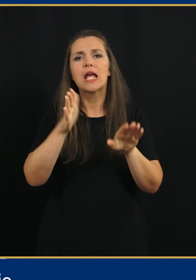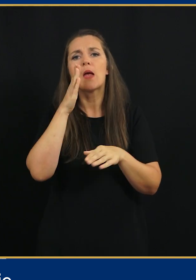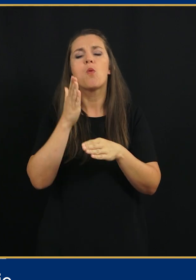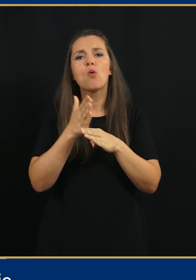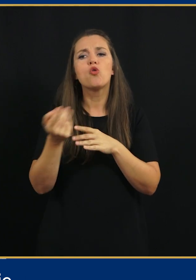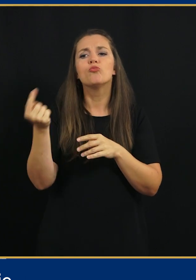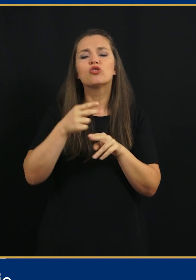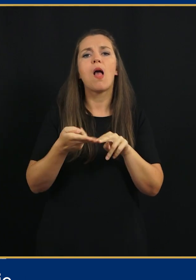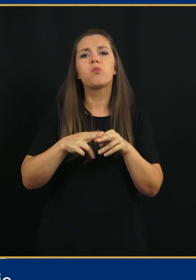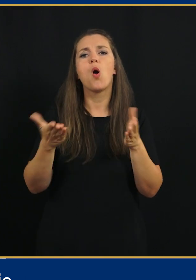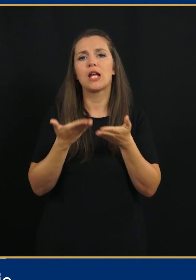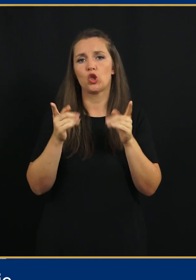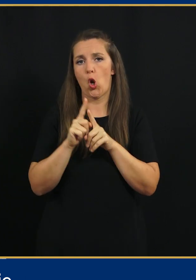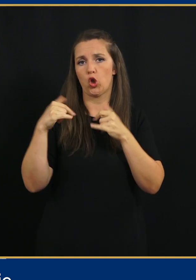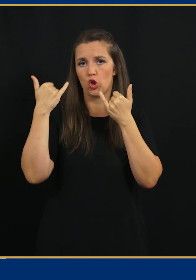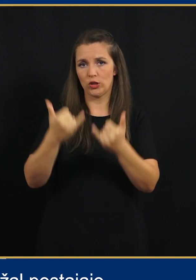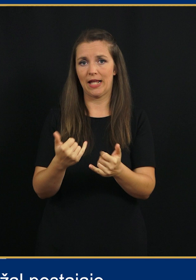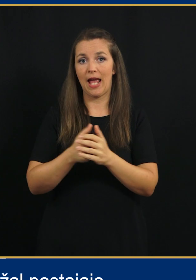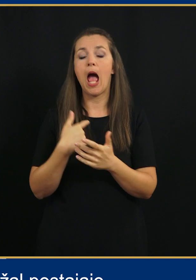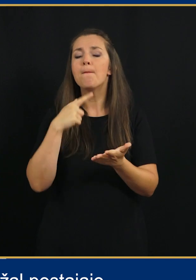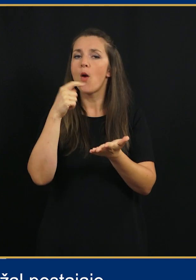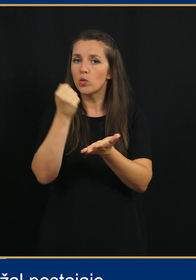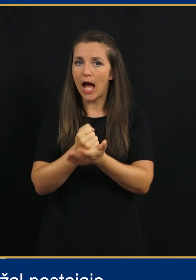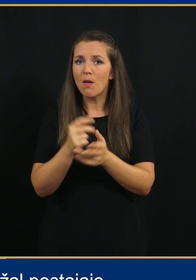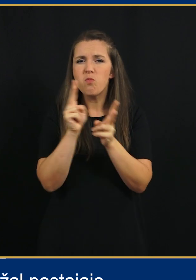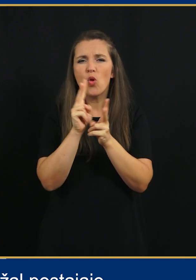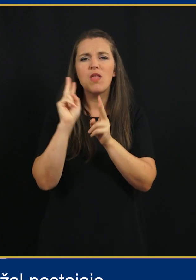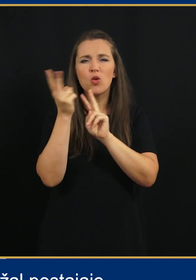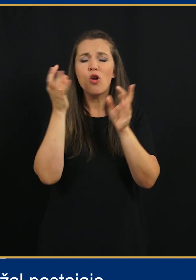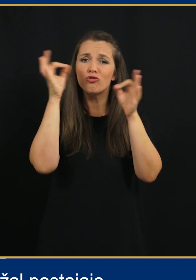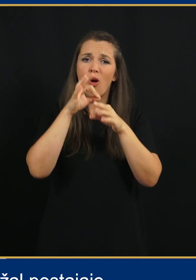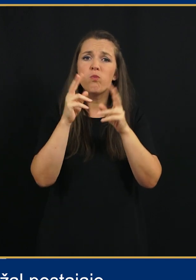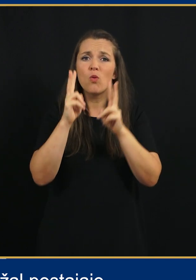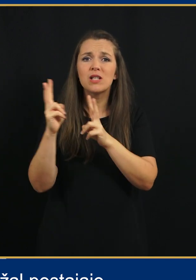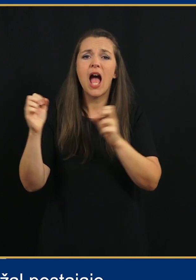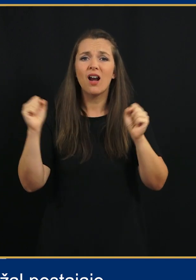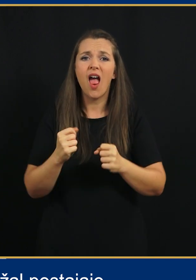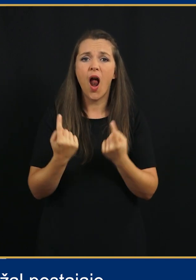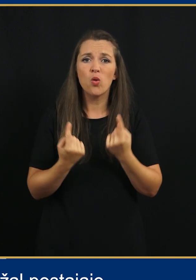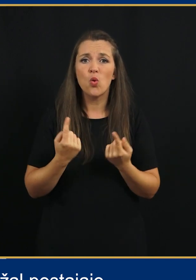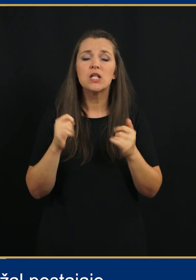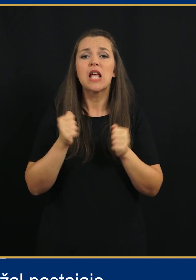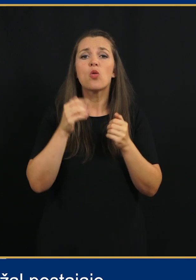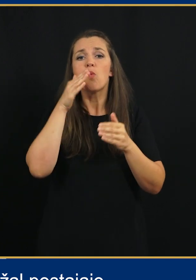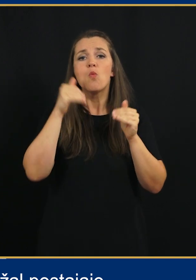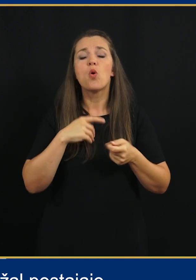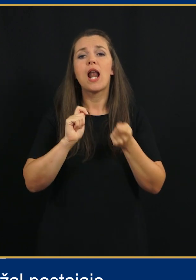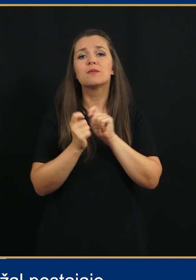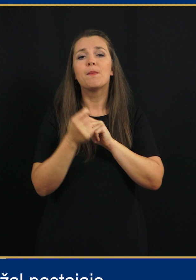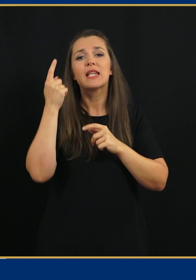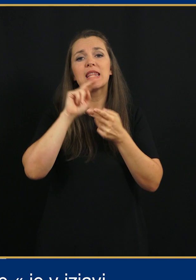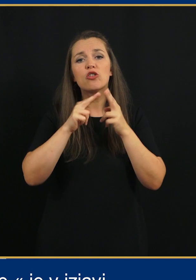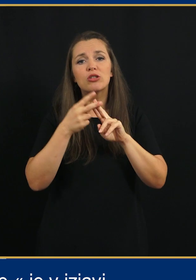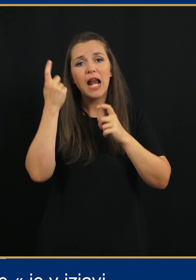prišla hitreje, kot je doslej. Poudarjam pa, da podobna neurja žal postajajo realnost, zato bomo morali spremeniti